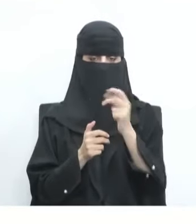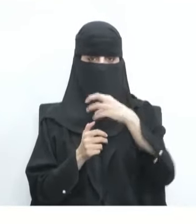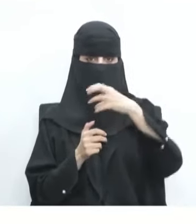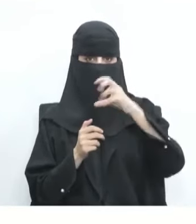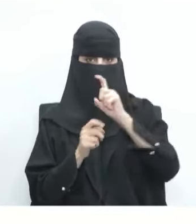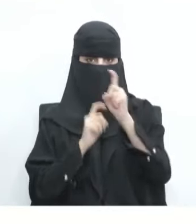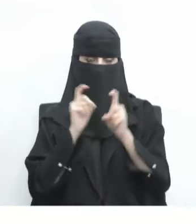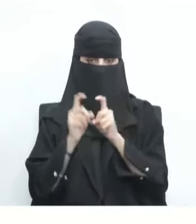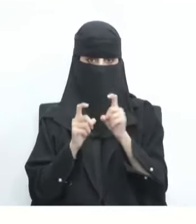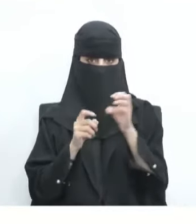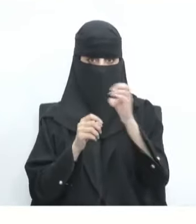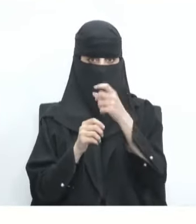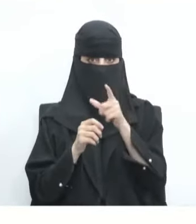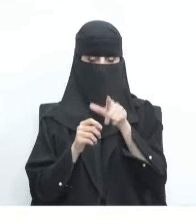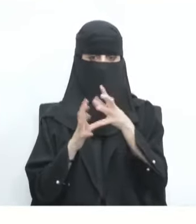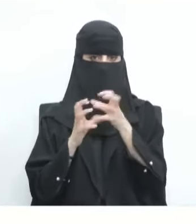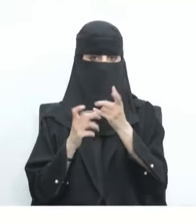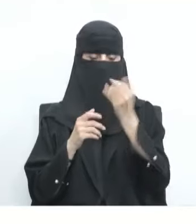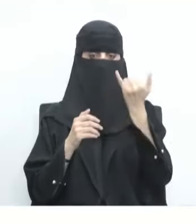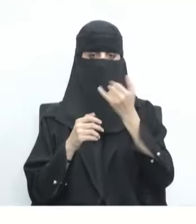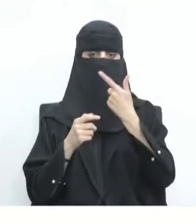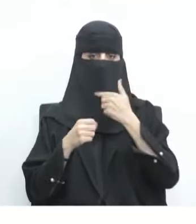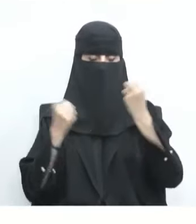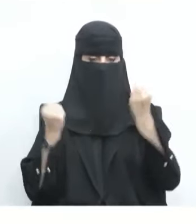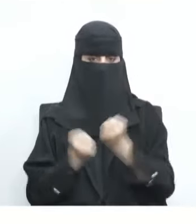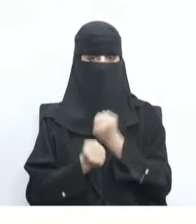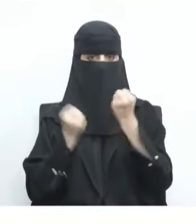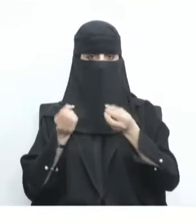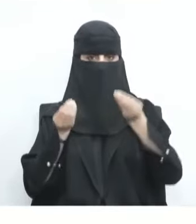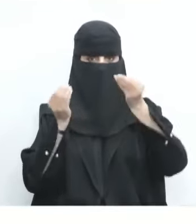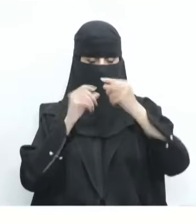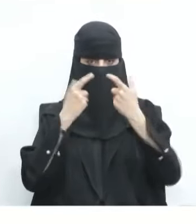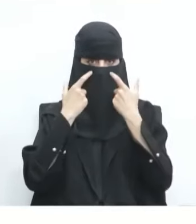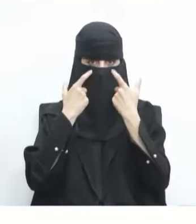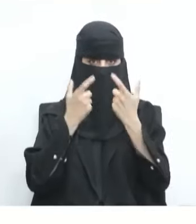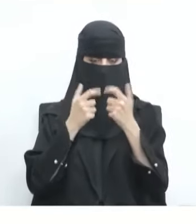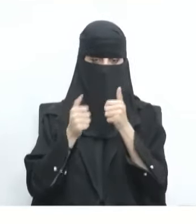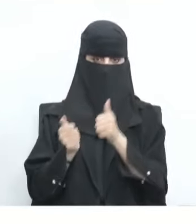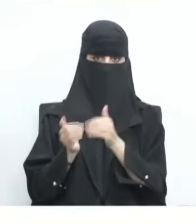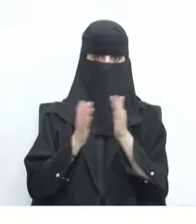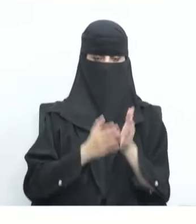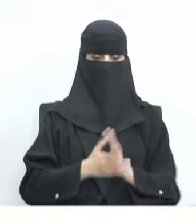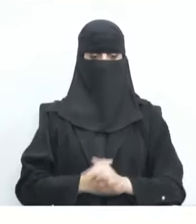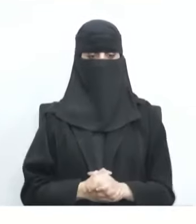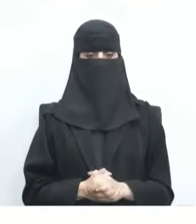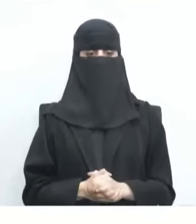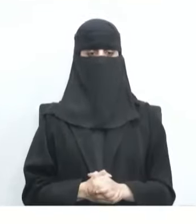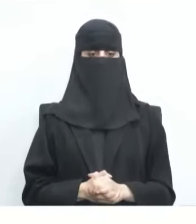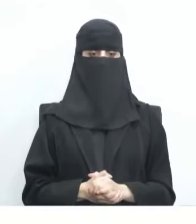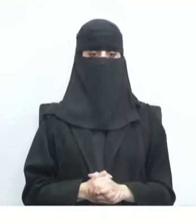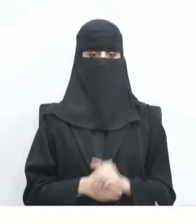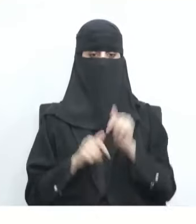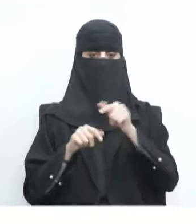اجابه صحيحه فانت بحاجه الى زياده تركيز وتدريب اذا